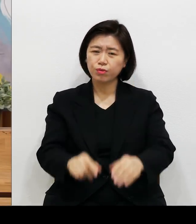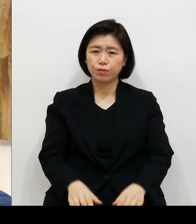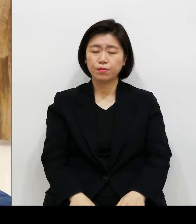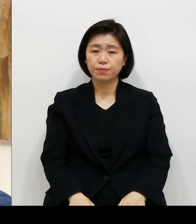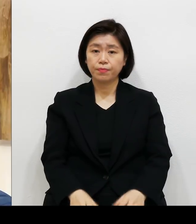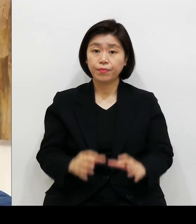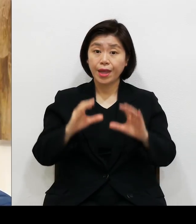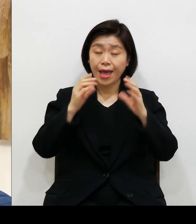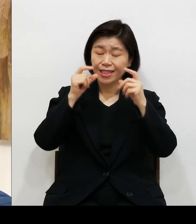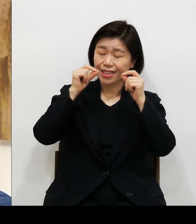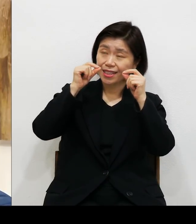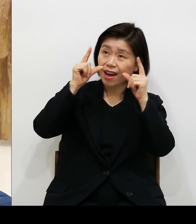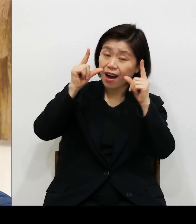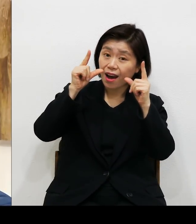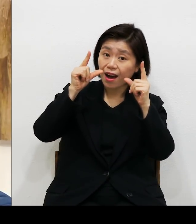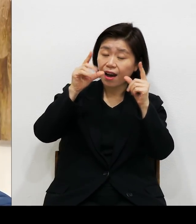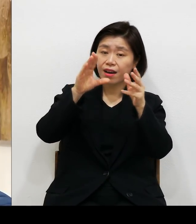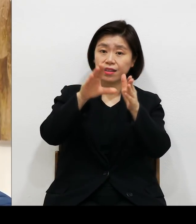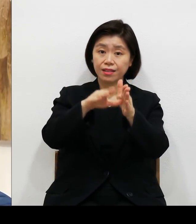눈을 뜨면